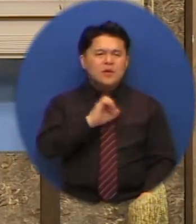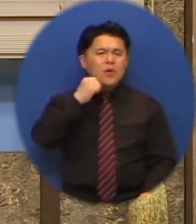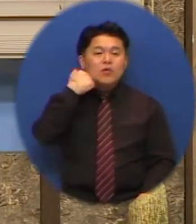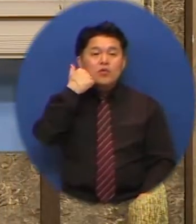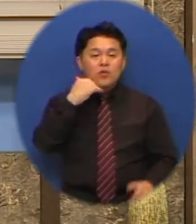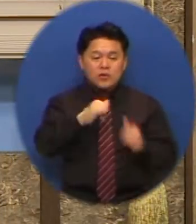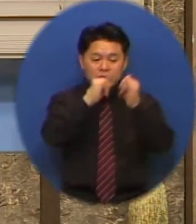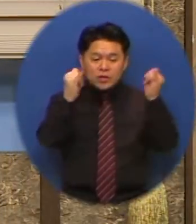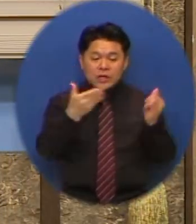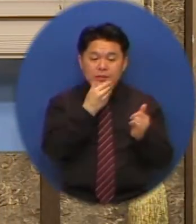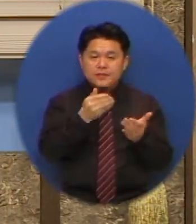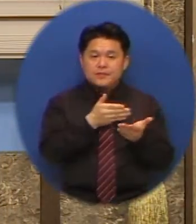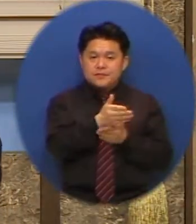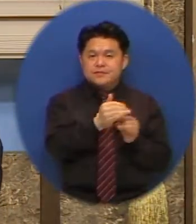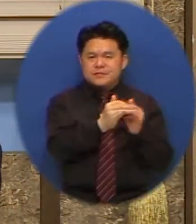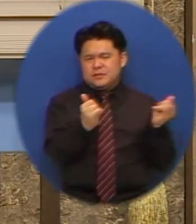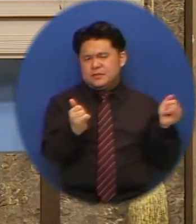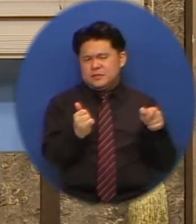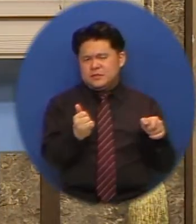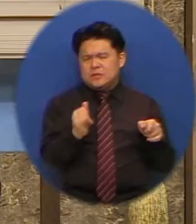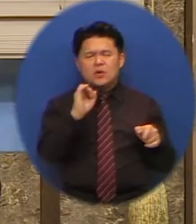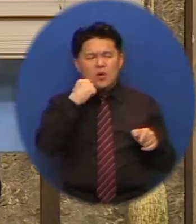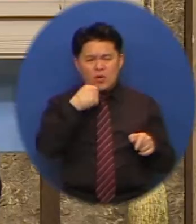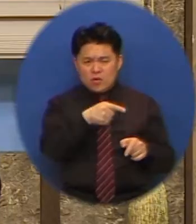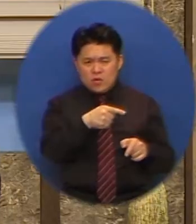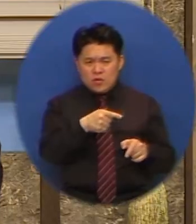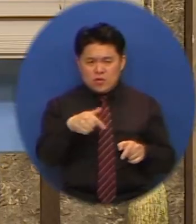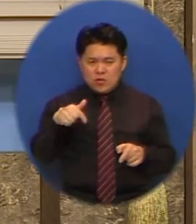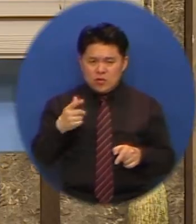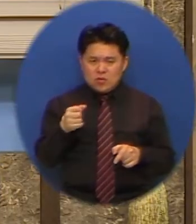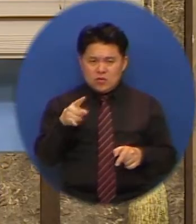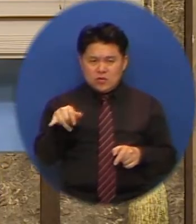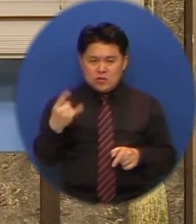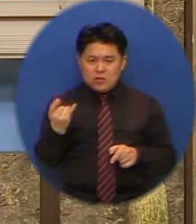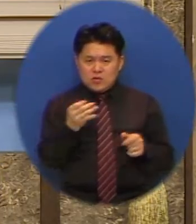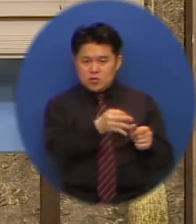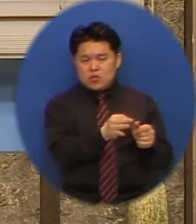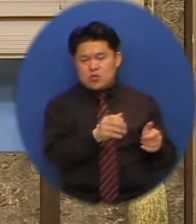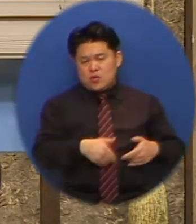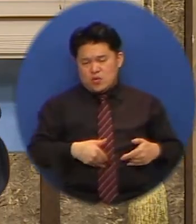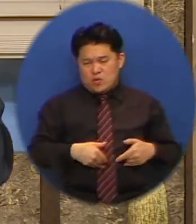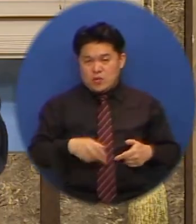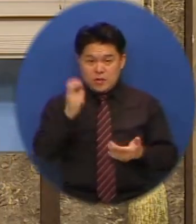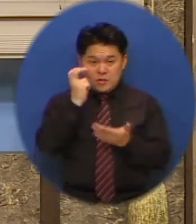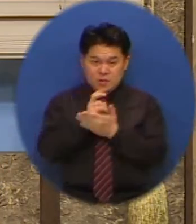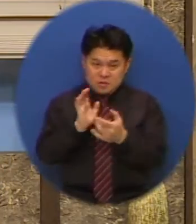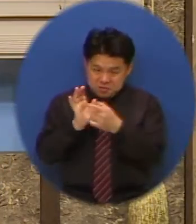게 사회복지사거든요. 네. 사회복지사 공제회에 정부가 지원할 수 있어야 돼. 지금 법에는